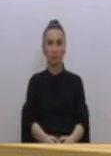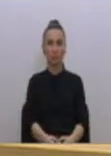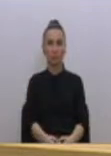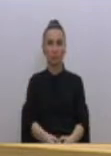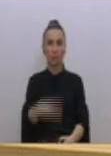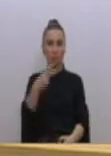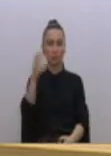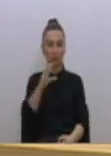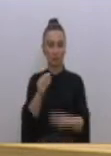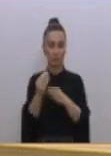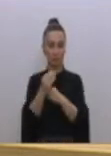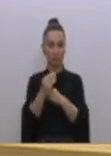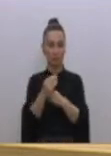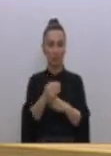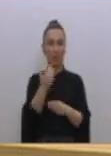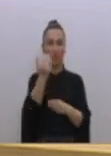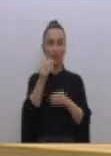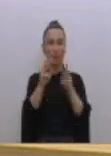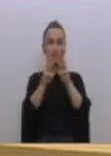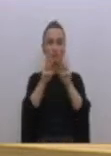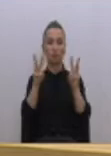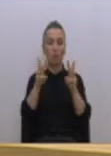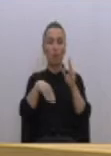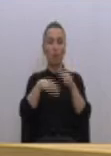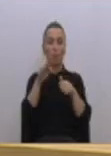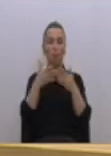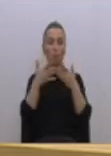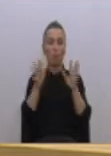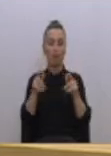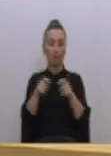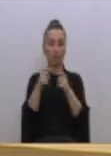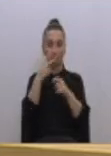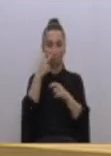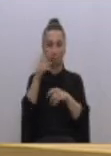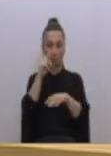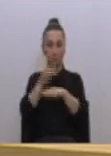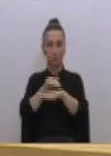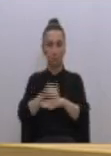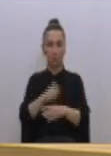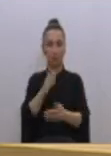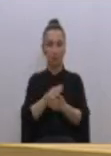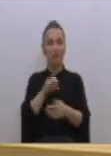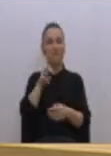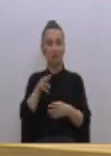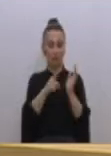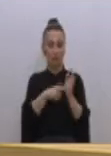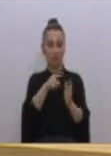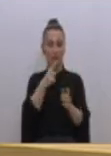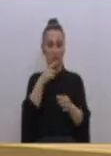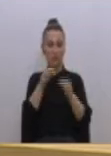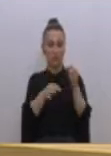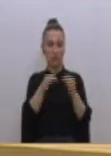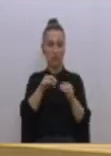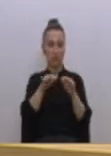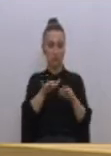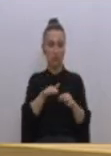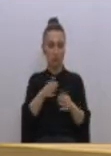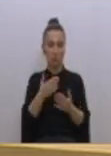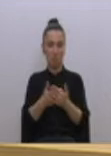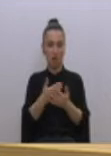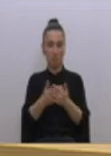ციტამი მინდა. თქვენს ვებგვერდზე გაცილებით უფრო მეტი დარღვევებზეა საუბარი, ვიდრე 17 სისხლებრივი საქმე.